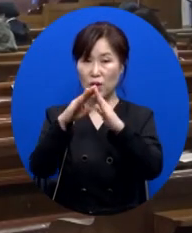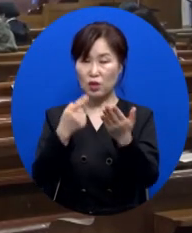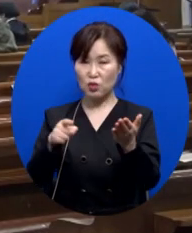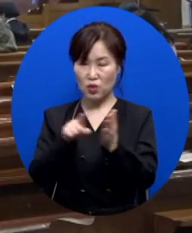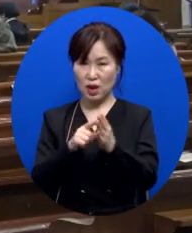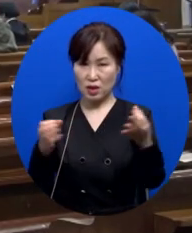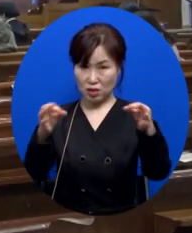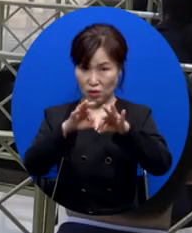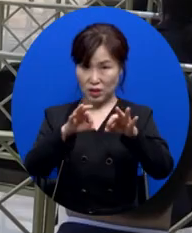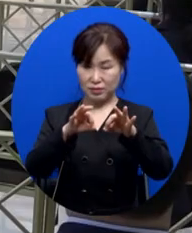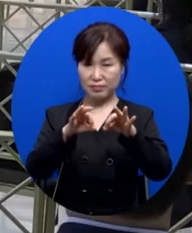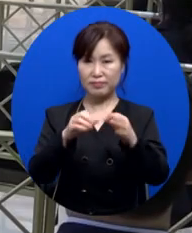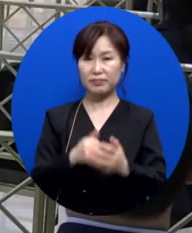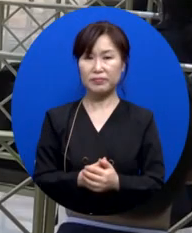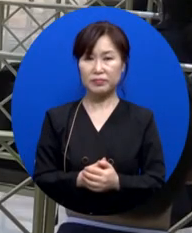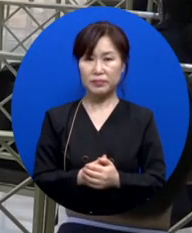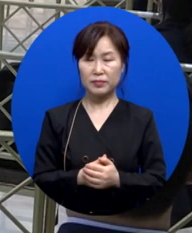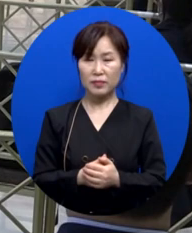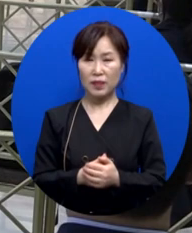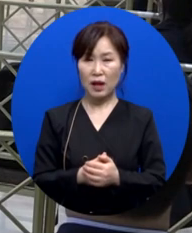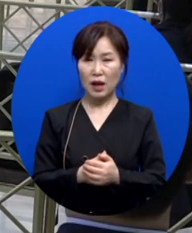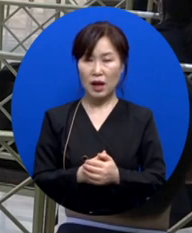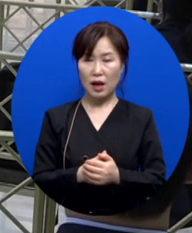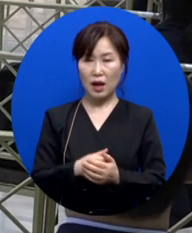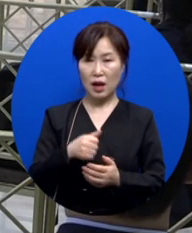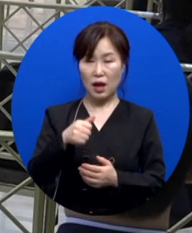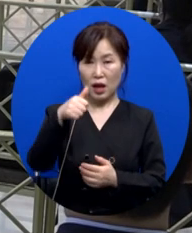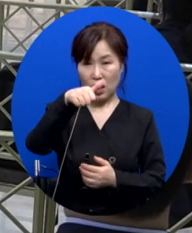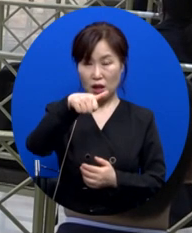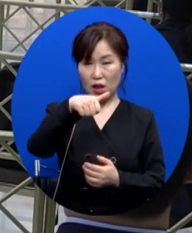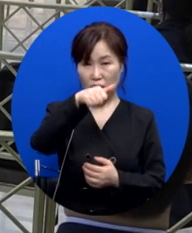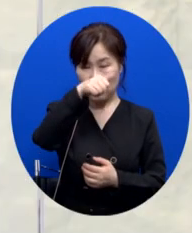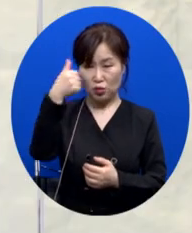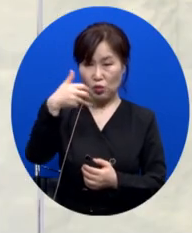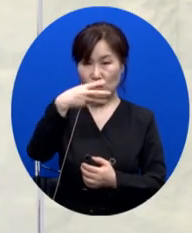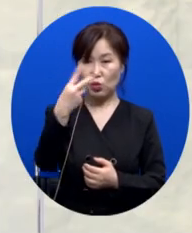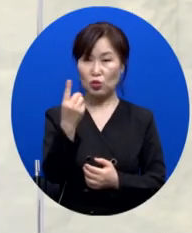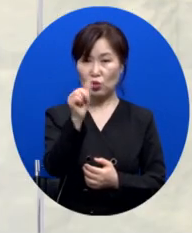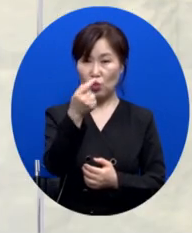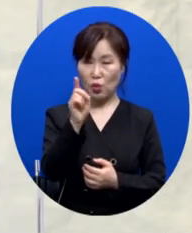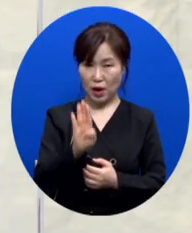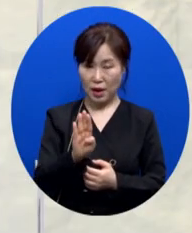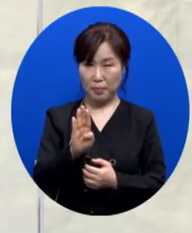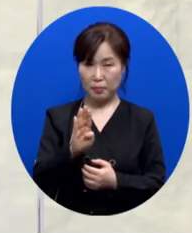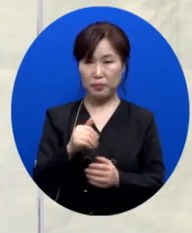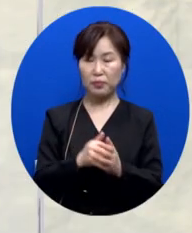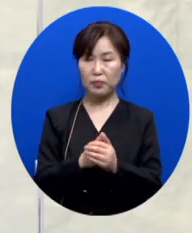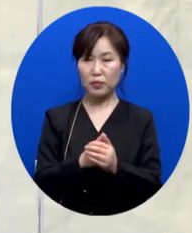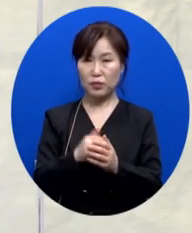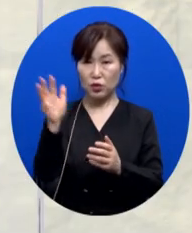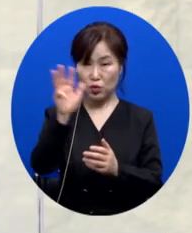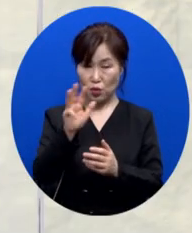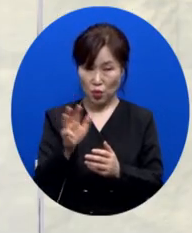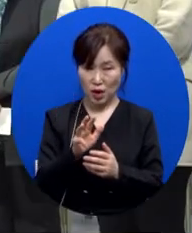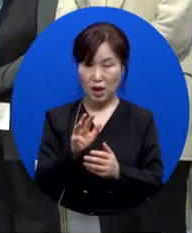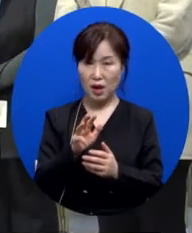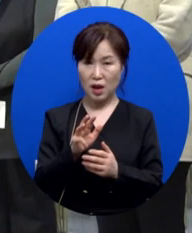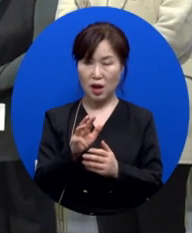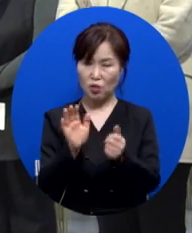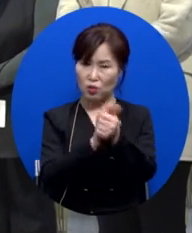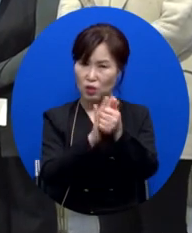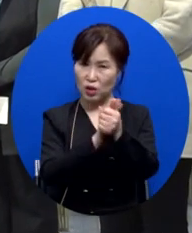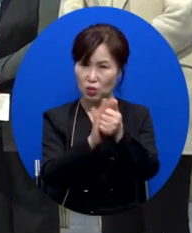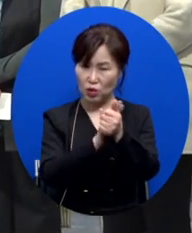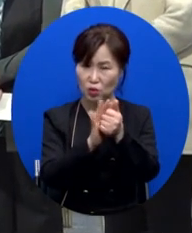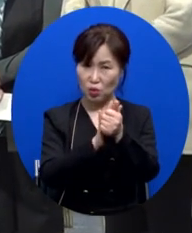모금 하기로 했습니다 대한예수교장로회 통합 총회 는 4월 1일 미얀마 장로 교회 총회장 명의의 위로 서신을